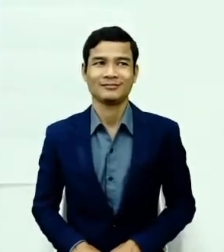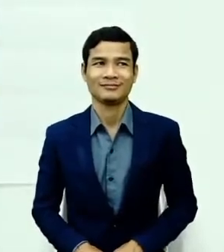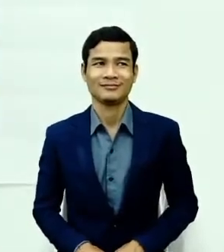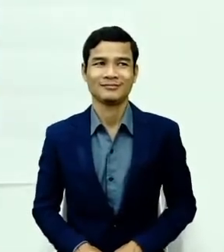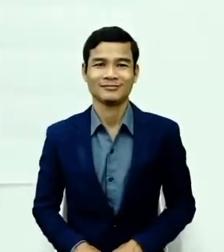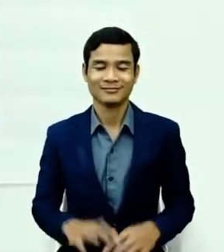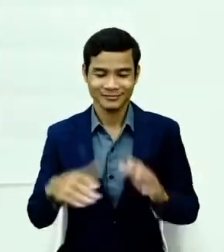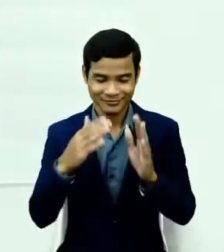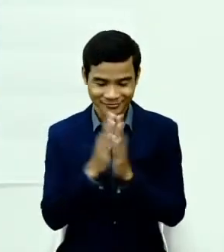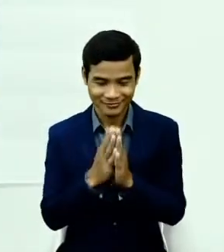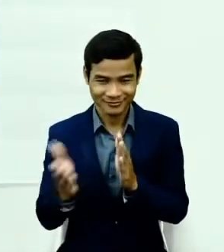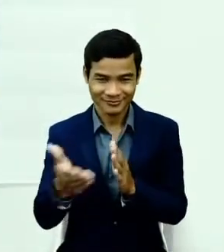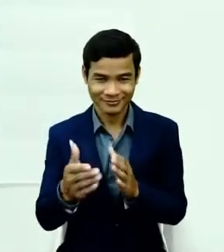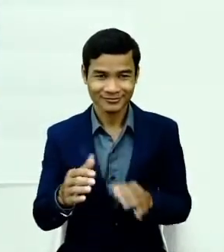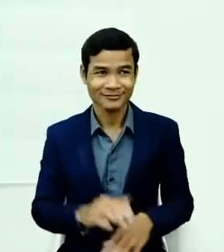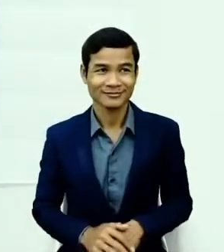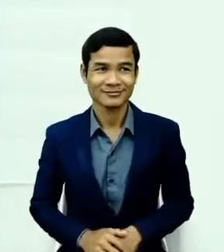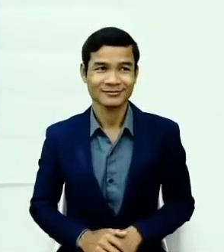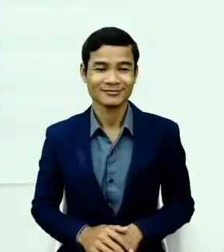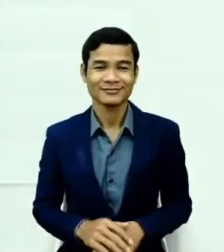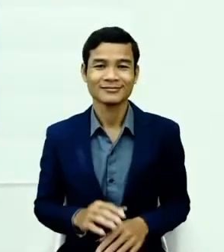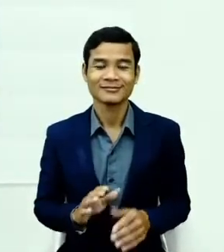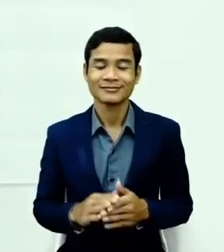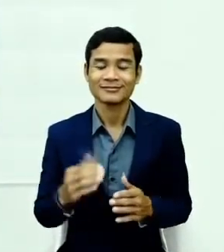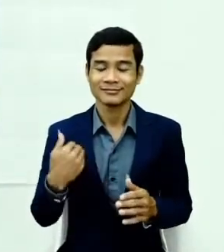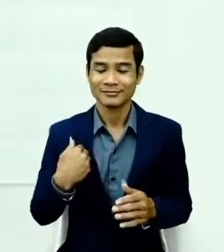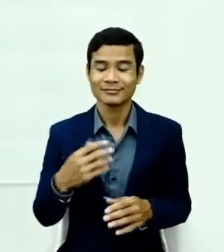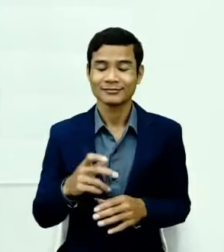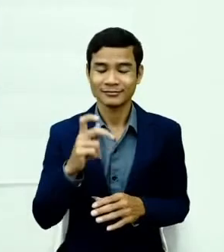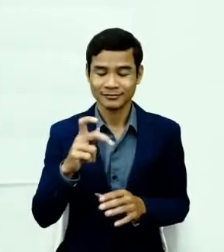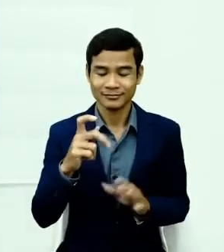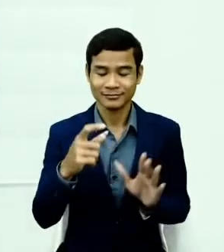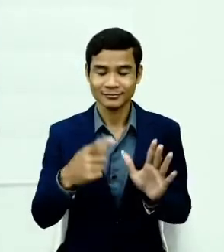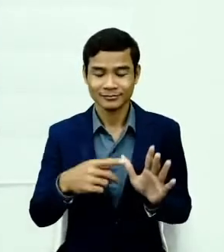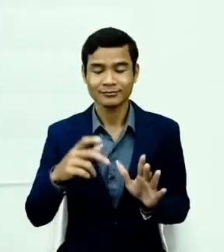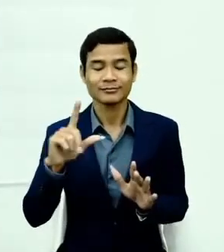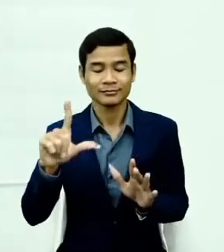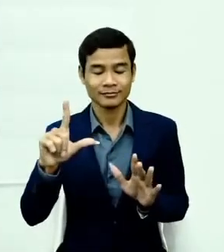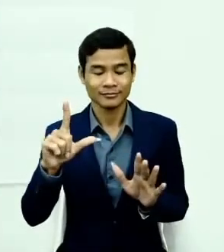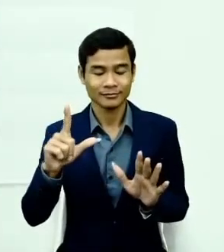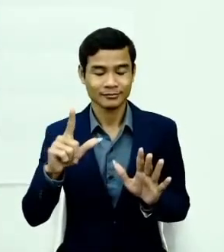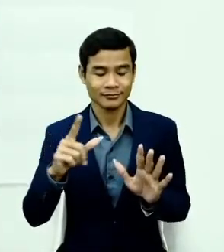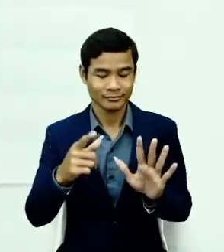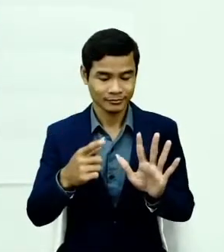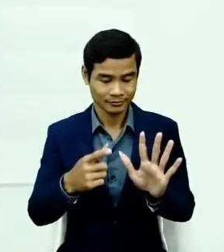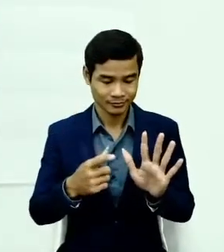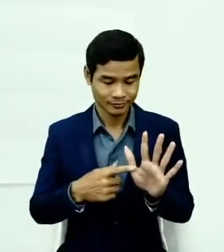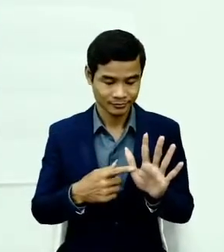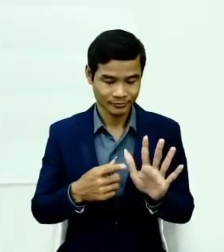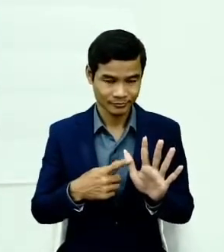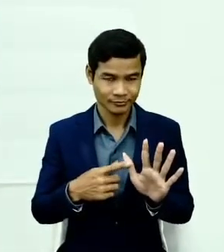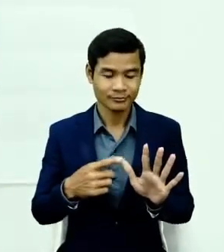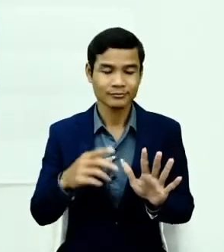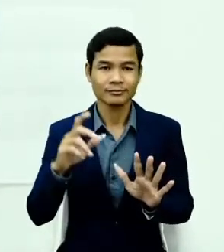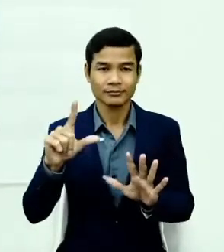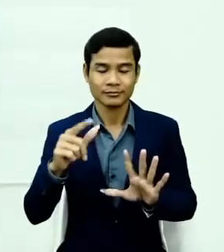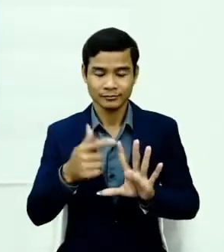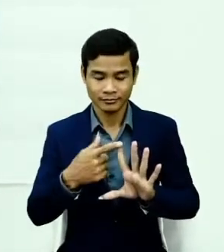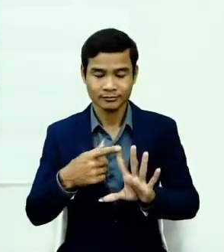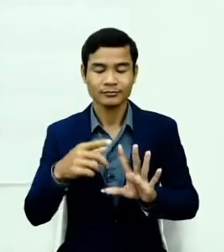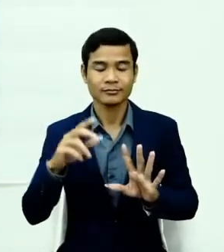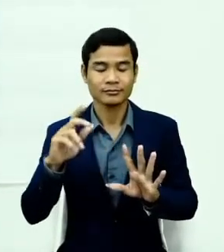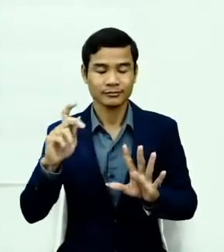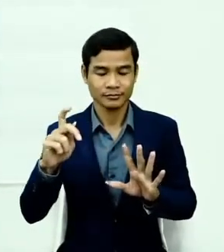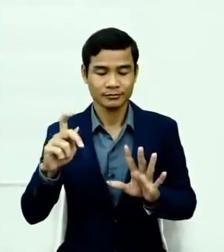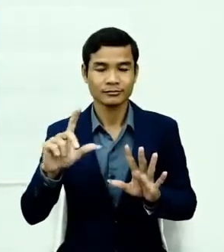ចាអរគុណអញ្ចឹងយើងអានថាគីគិជាជីទាតិ